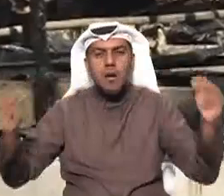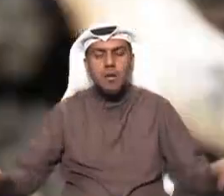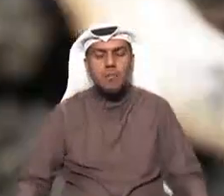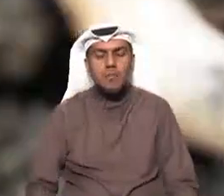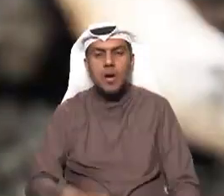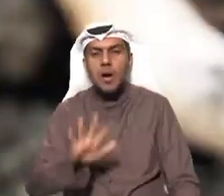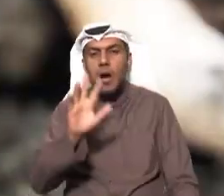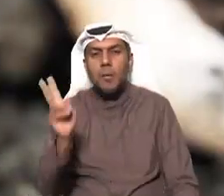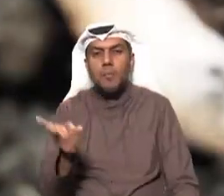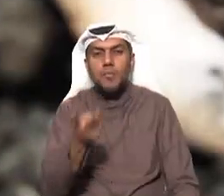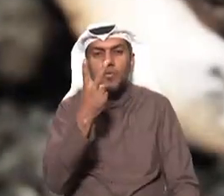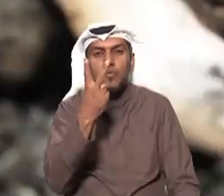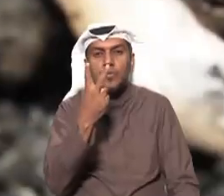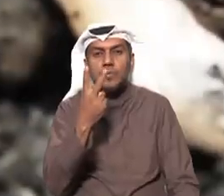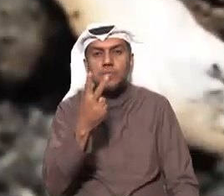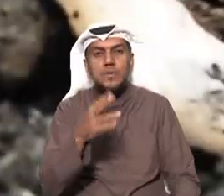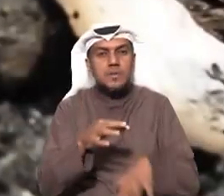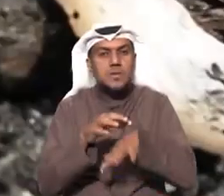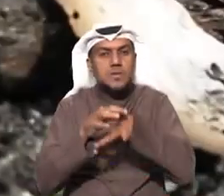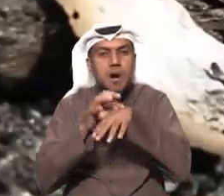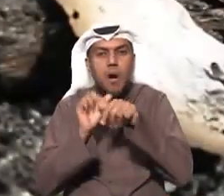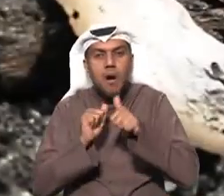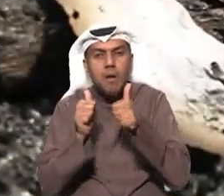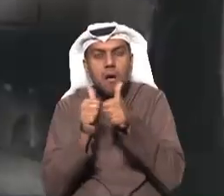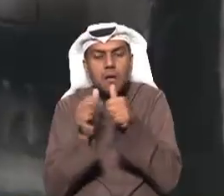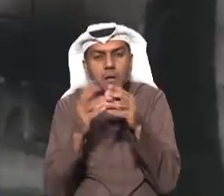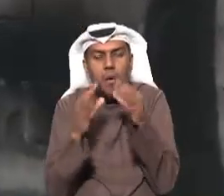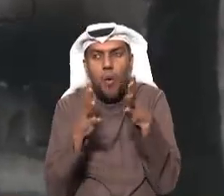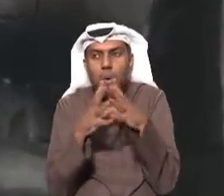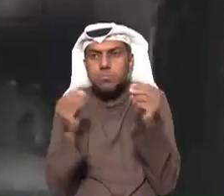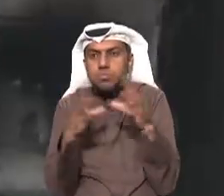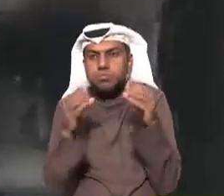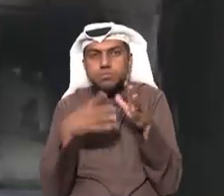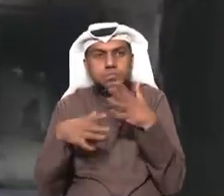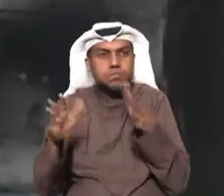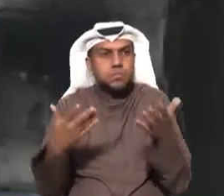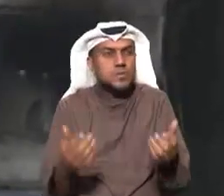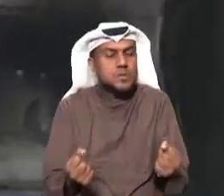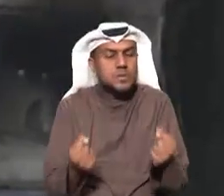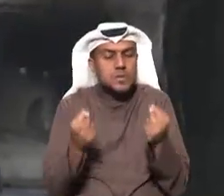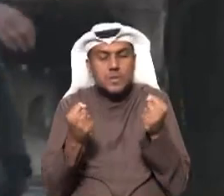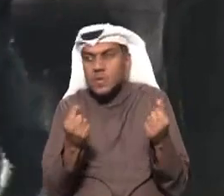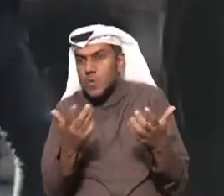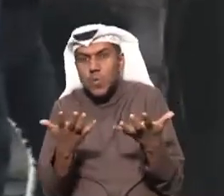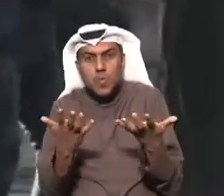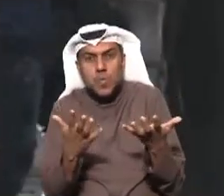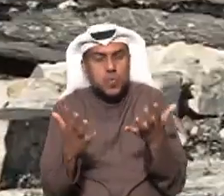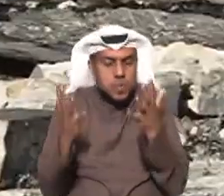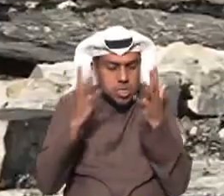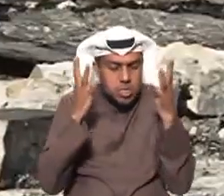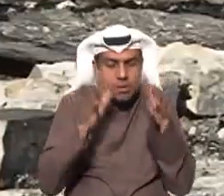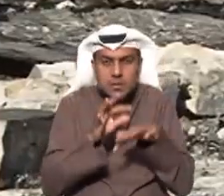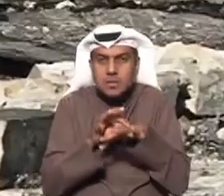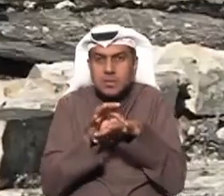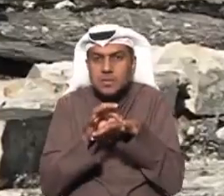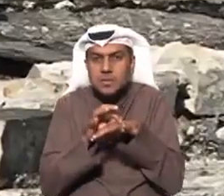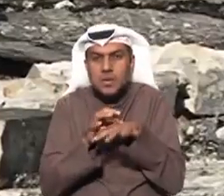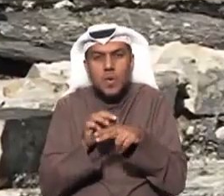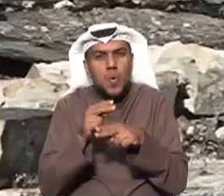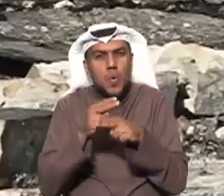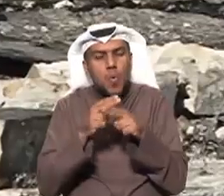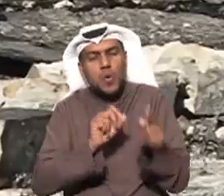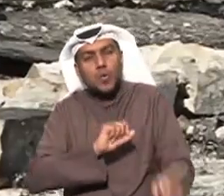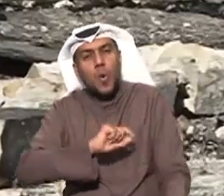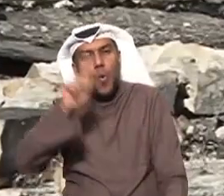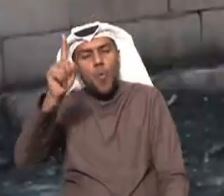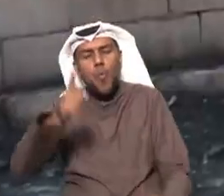عائلة، وعقب الاستغاثة من أجل المساعدة، هل يعقل لجمعية الهلال الأحمر الكويتي ألا تكون من أوائل من يلبي